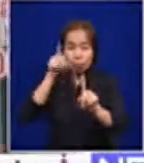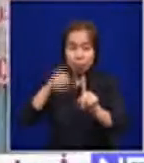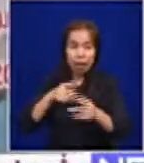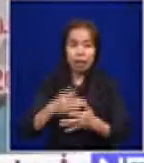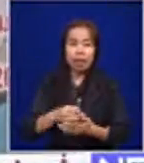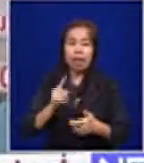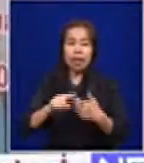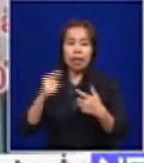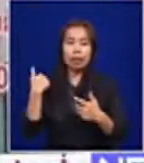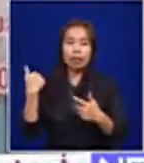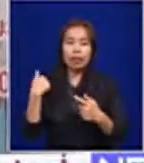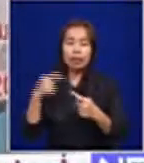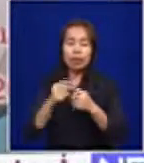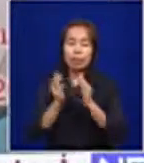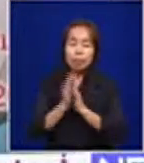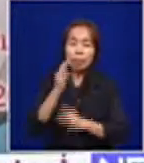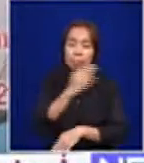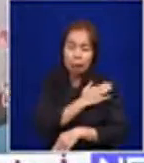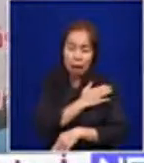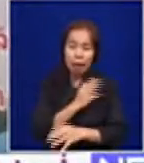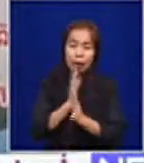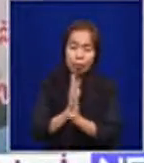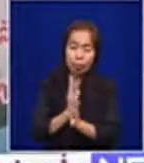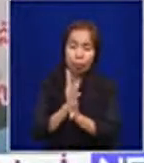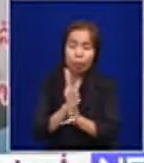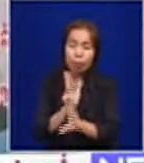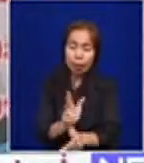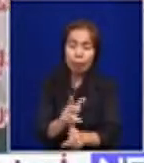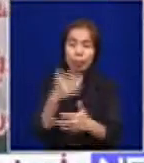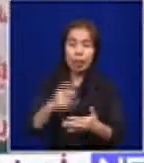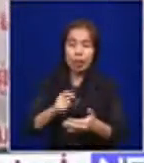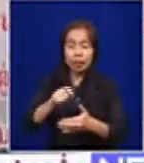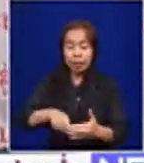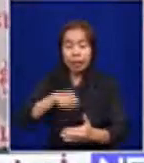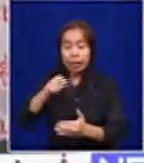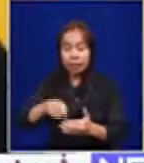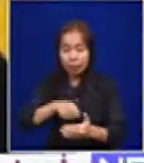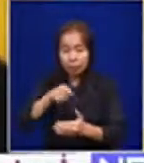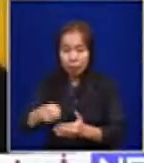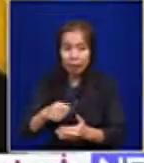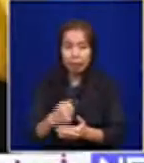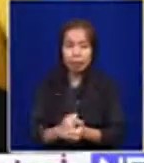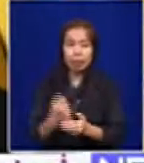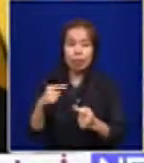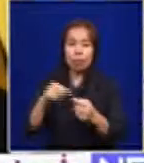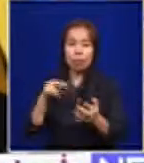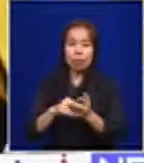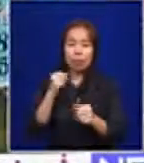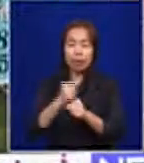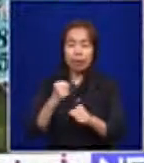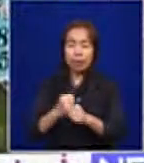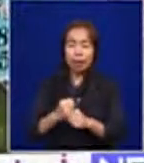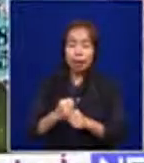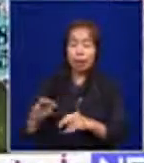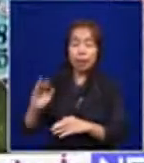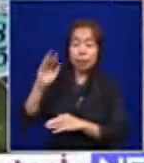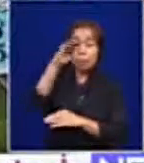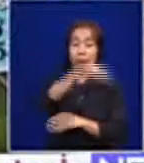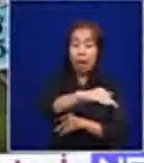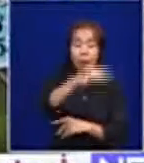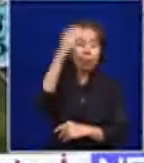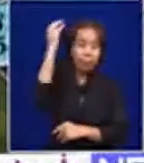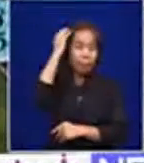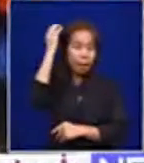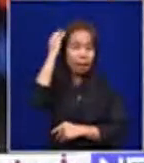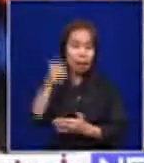ระสงฆ์60รูปจากนั้นนะคะร่วมกันปั่นจักรยานข้ามสะพานมิตรเชียงของห้วยทรายไปมอบผ้าห่มและสิ่งของมอบ